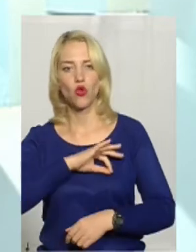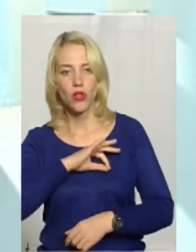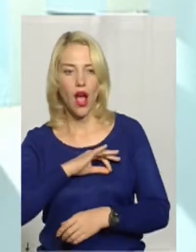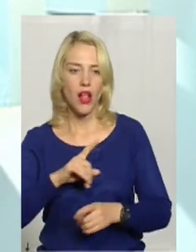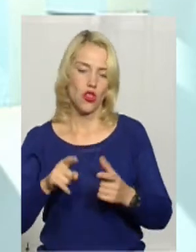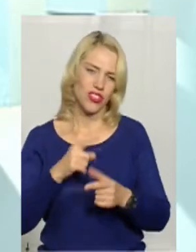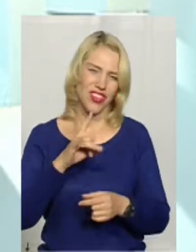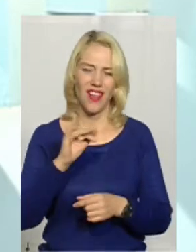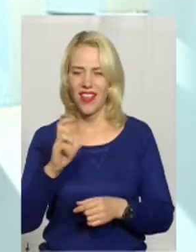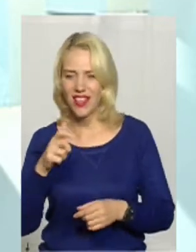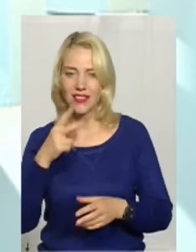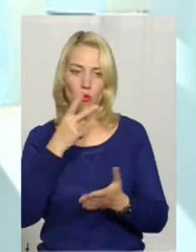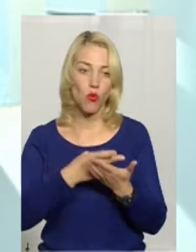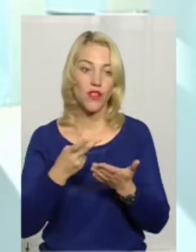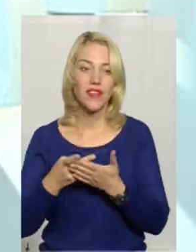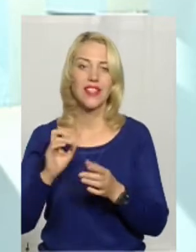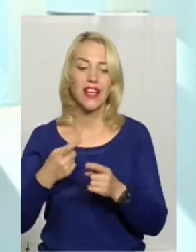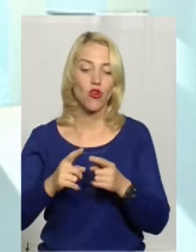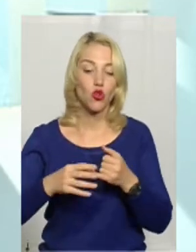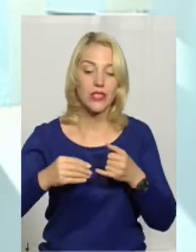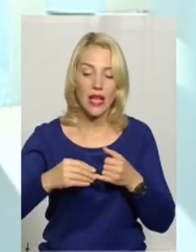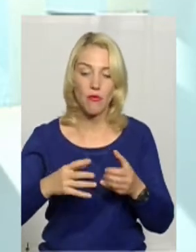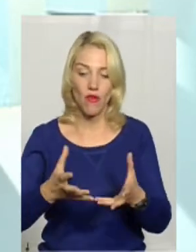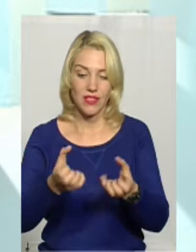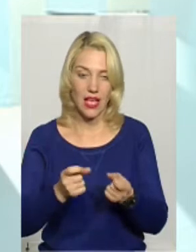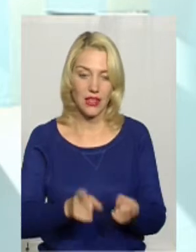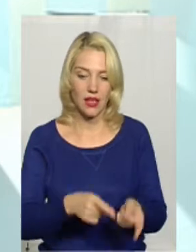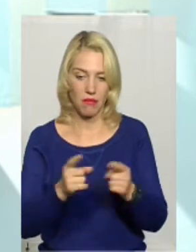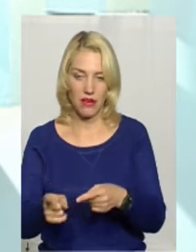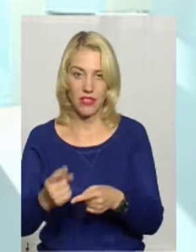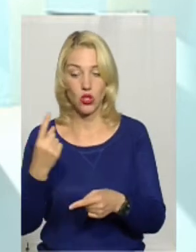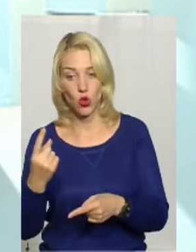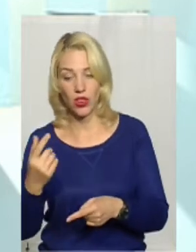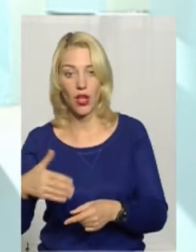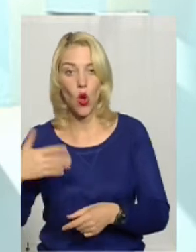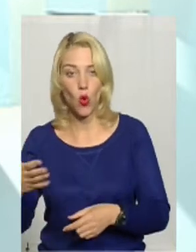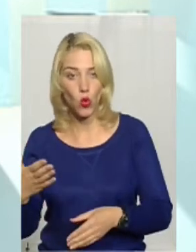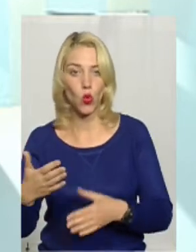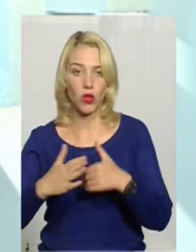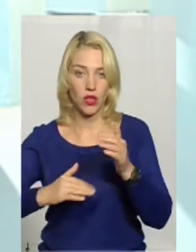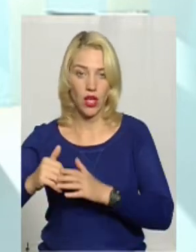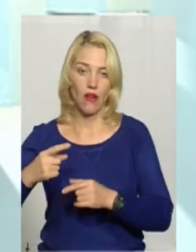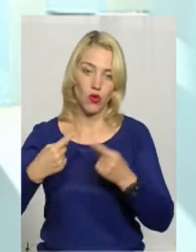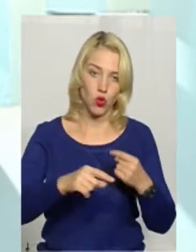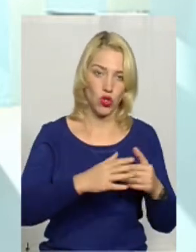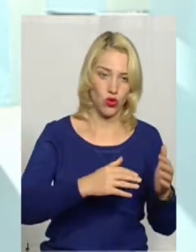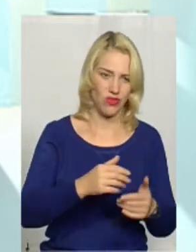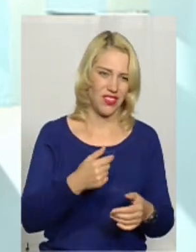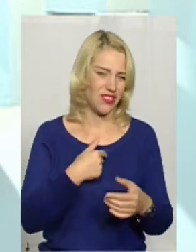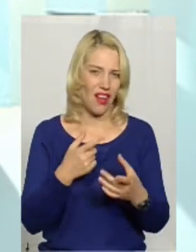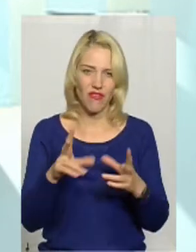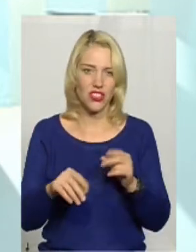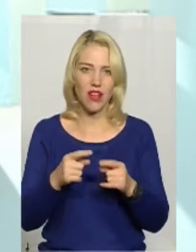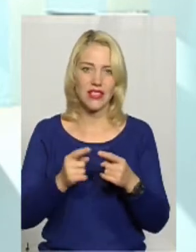чи як, там реєстри, подивитися, як ту землю отого взяти і перевести з одних рук в других рук. Тому це, я вважаю, неправда, і мені